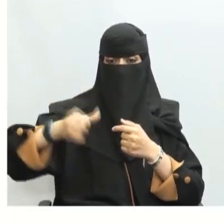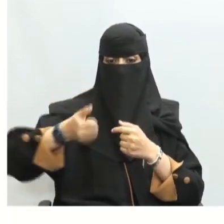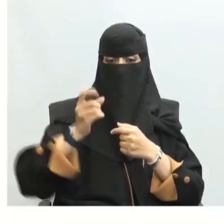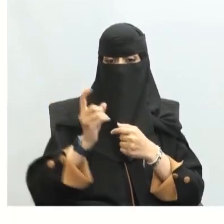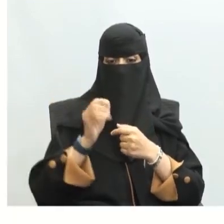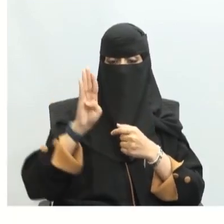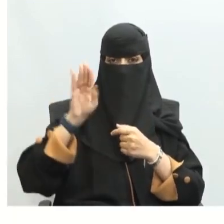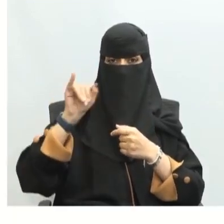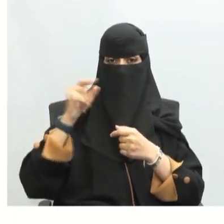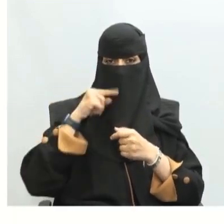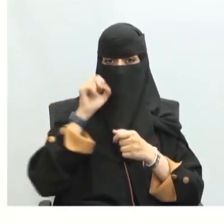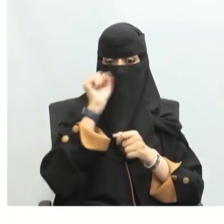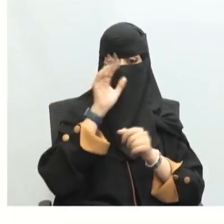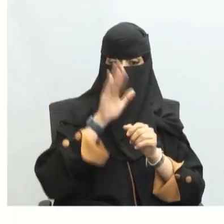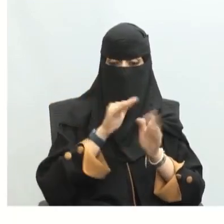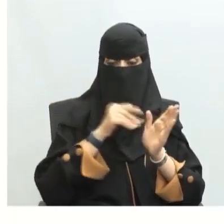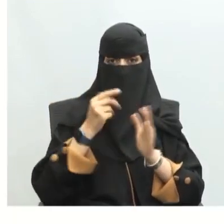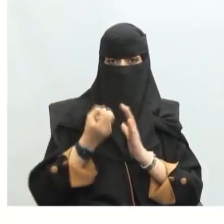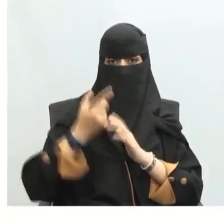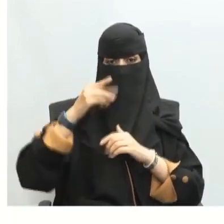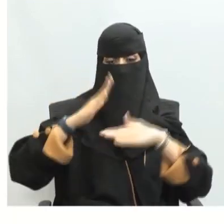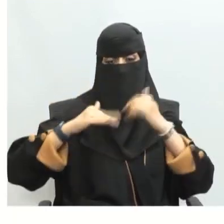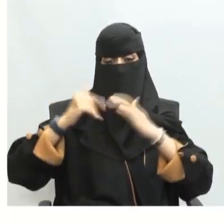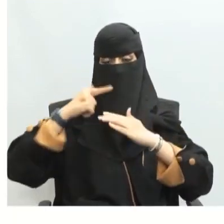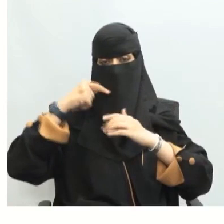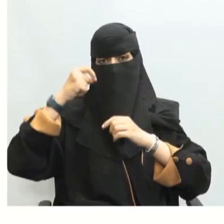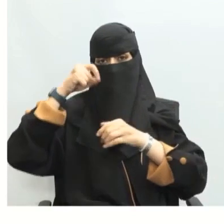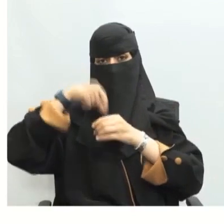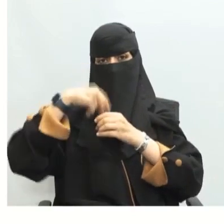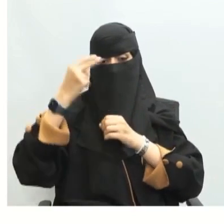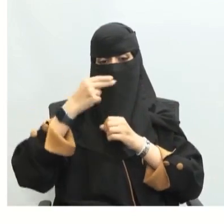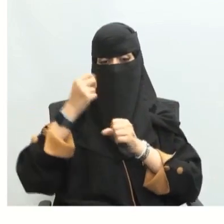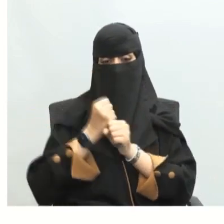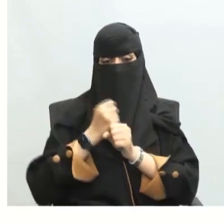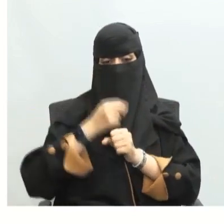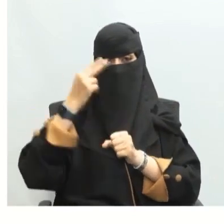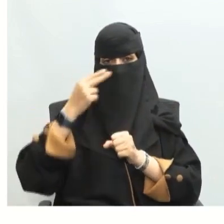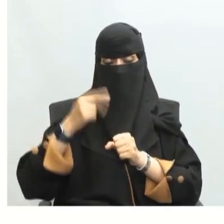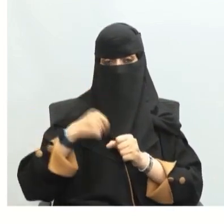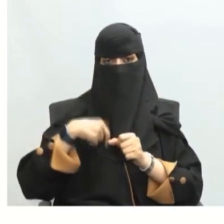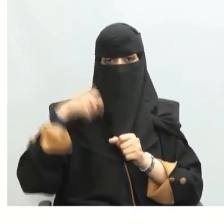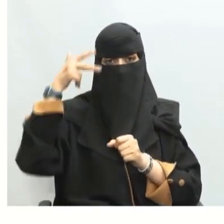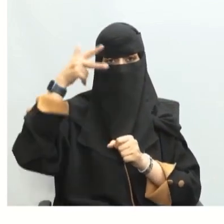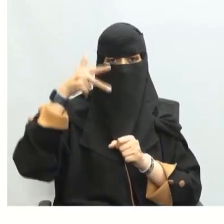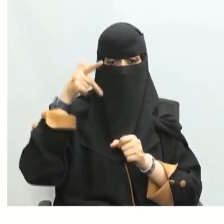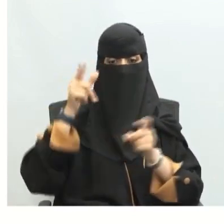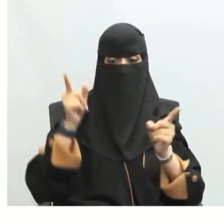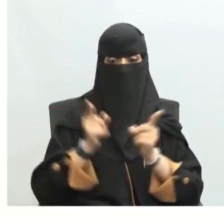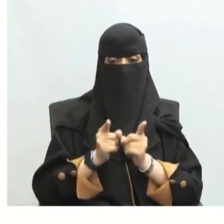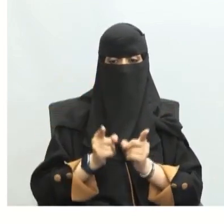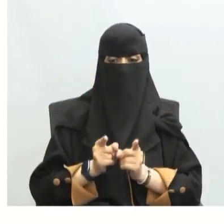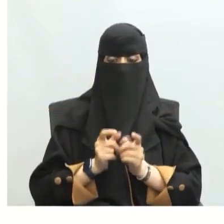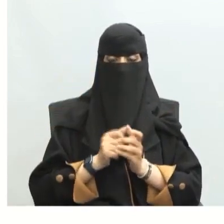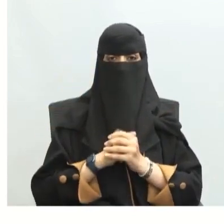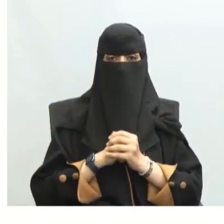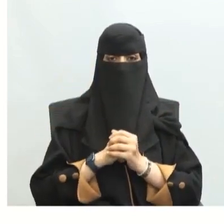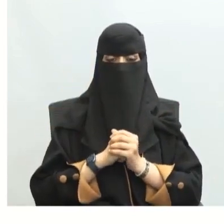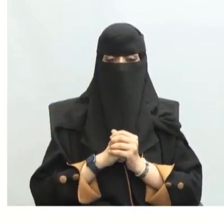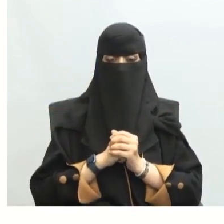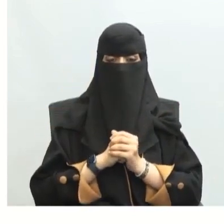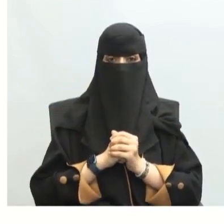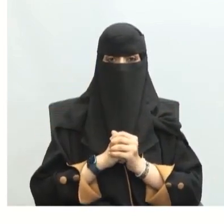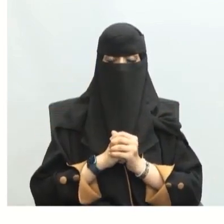يختص برنامج حواركم لاكتشاف المواهب الفنيه المواهب في الاعمال الفنيه وايضا للافلام